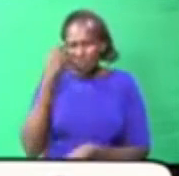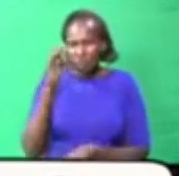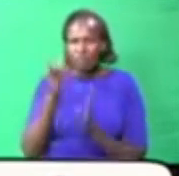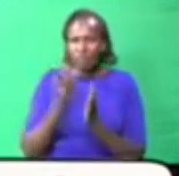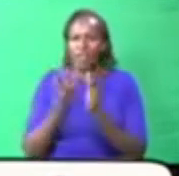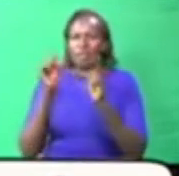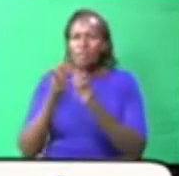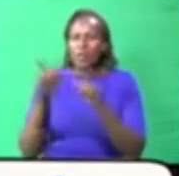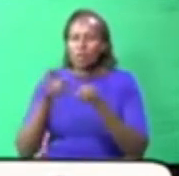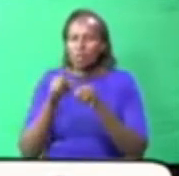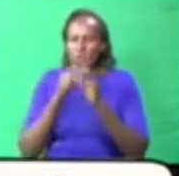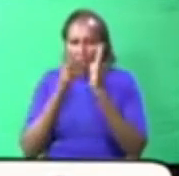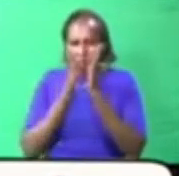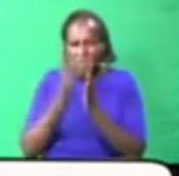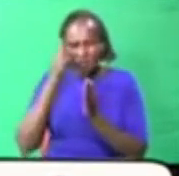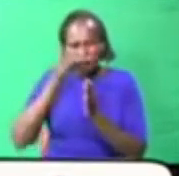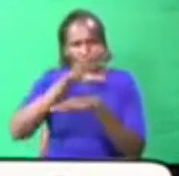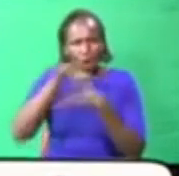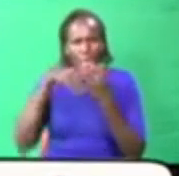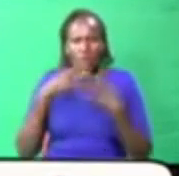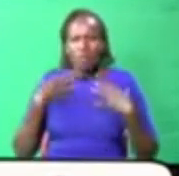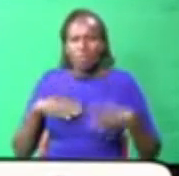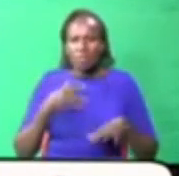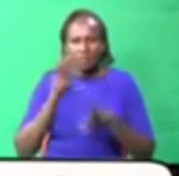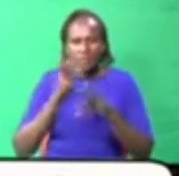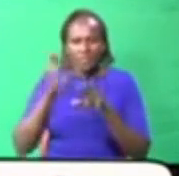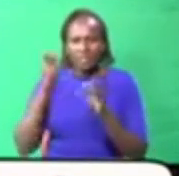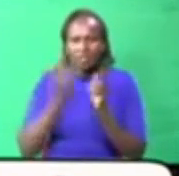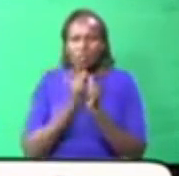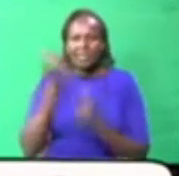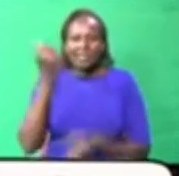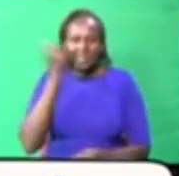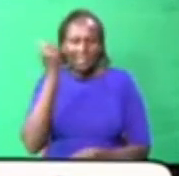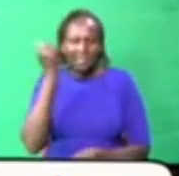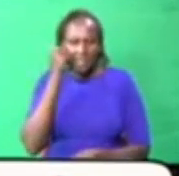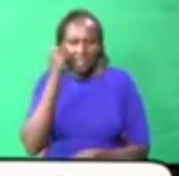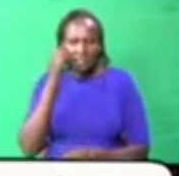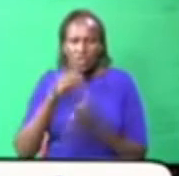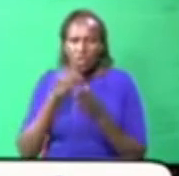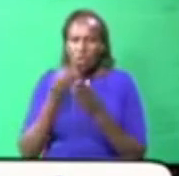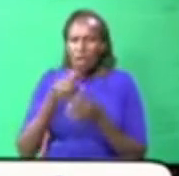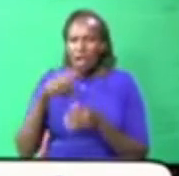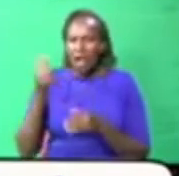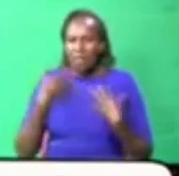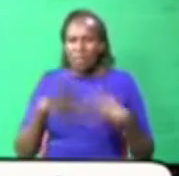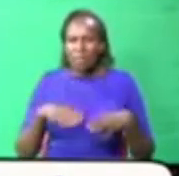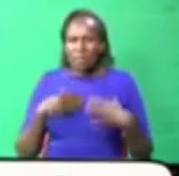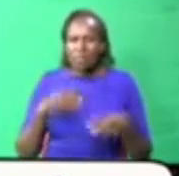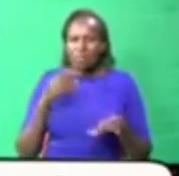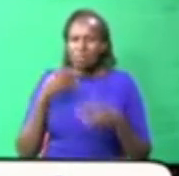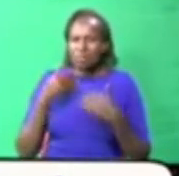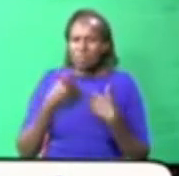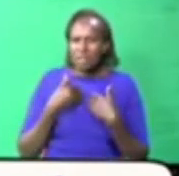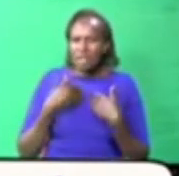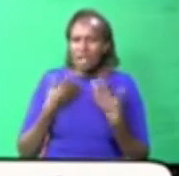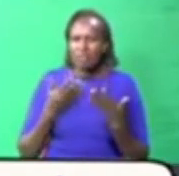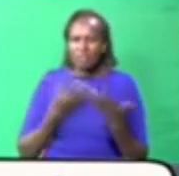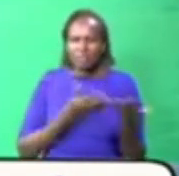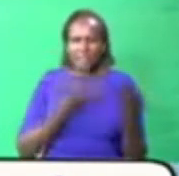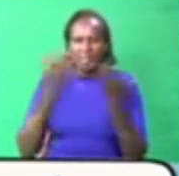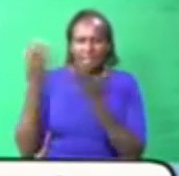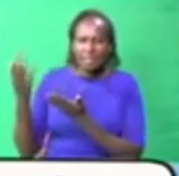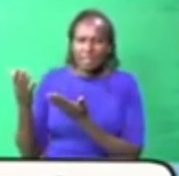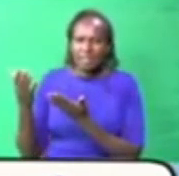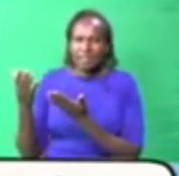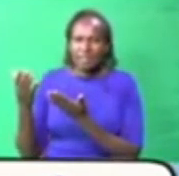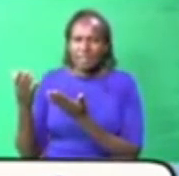pia kuombea hata wale wote ambao wako infected na ule ugonjwa, wengine wako zile locations ambazo wamepelekwa,